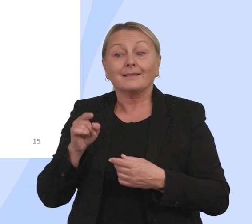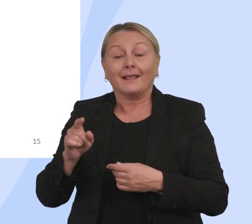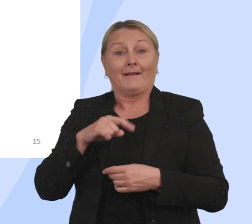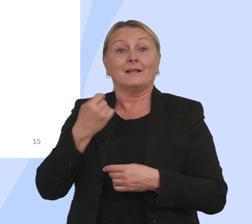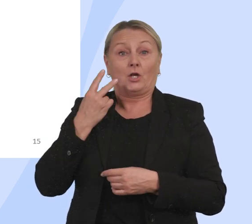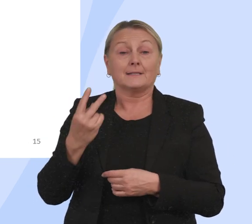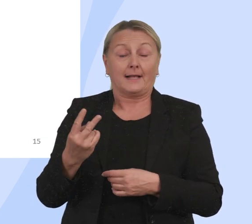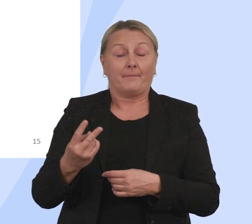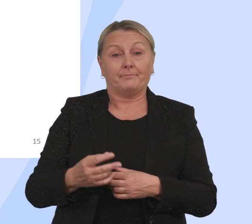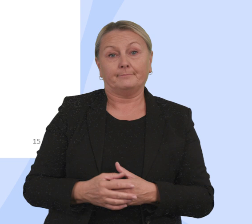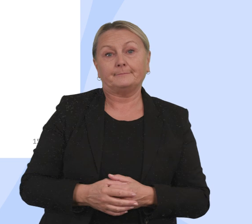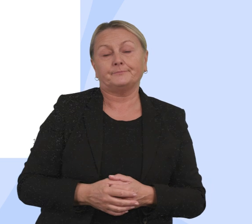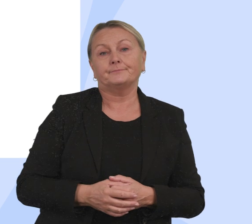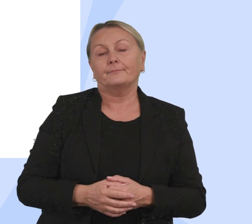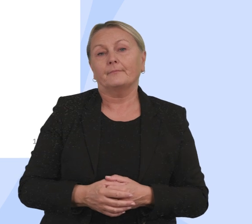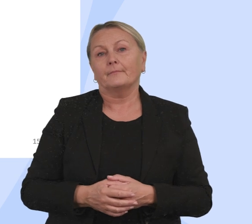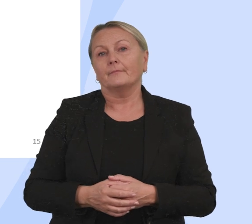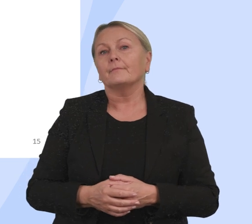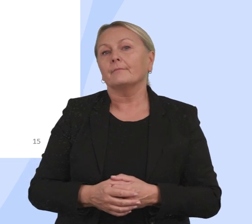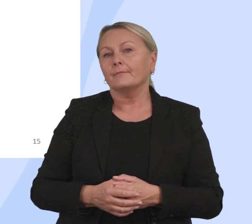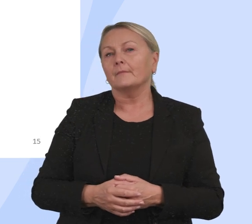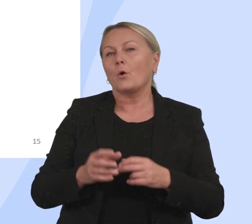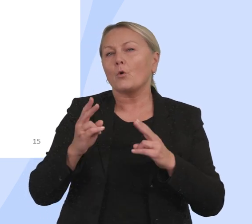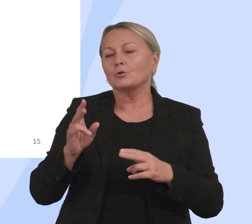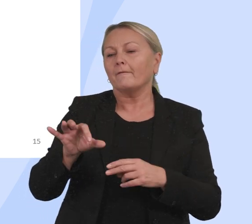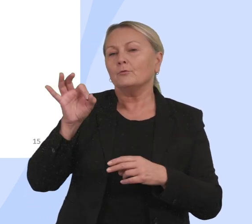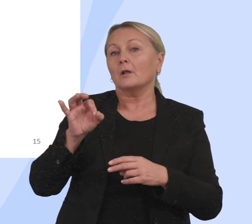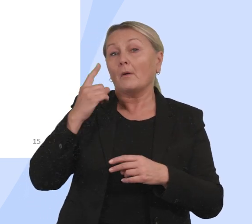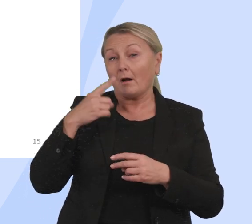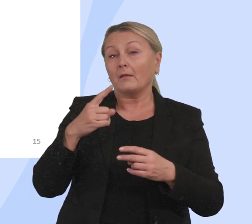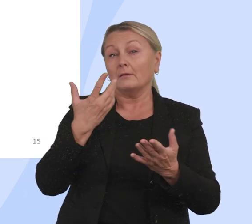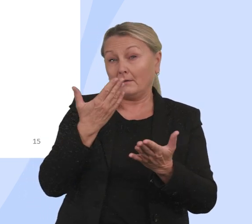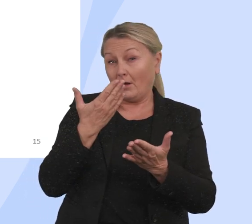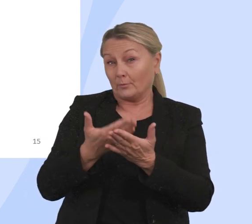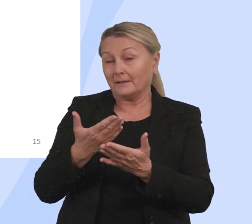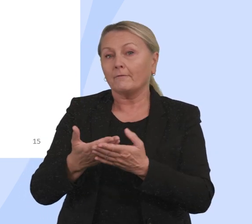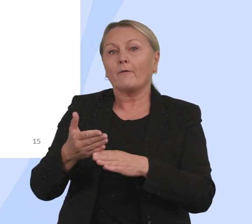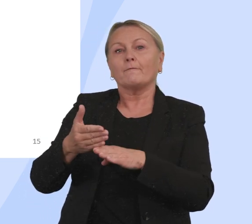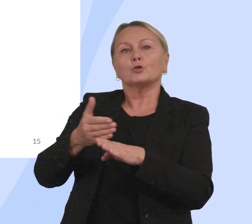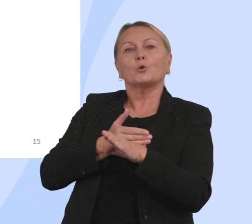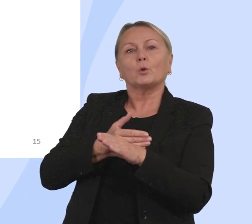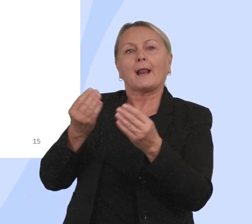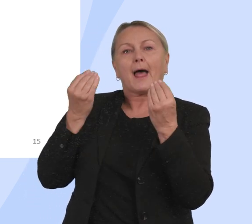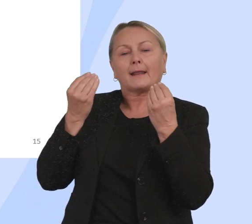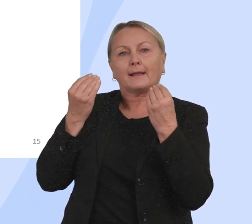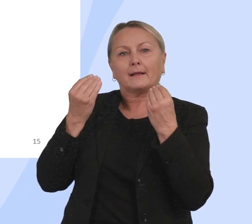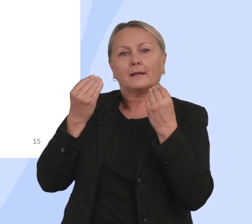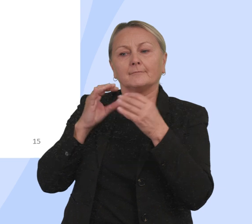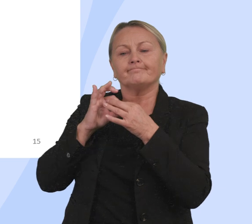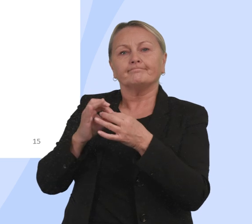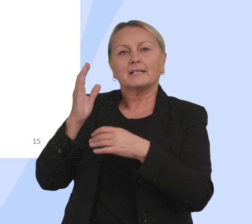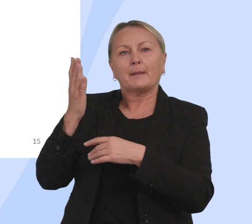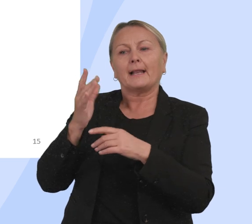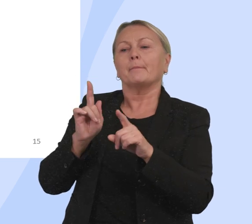Det er også opdaget, at man kan argumentere for skudt læring ved spejling. Og det vil sige,